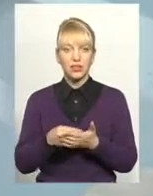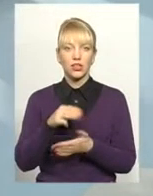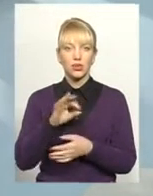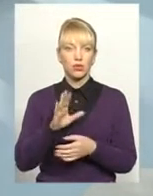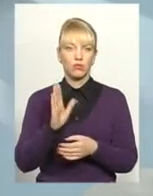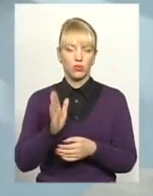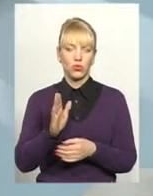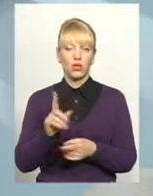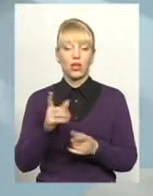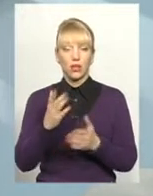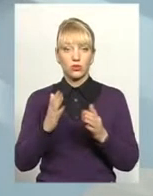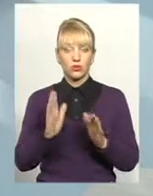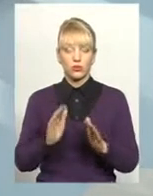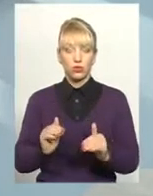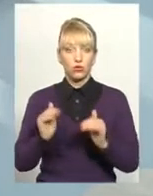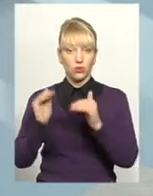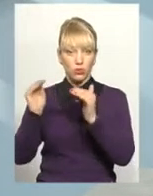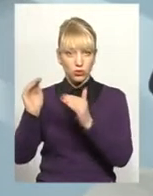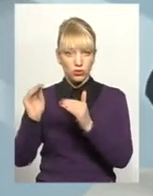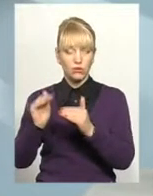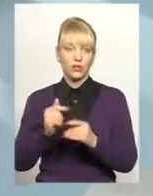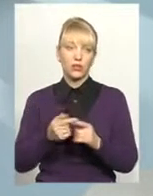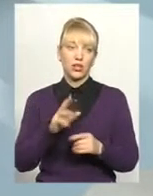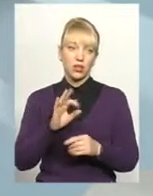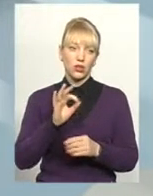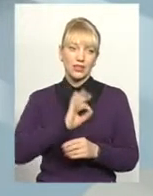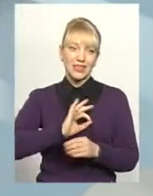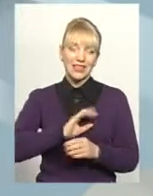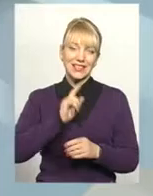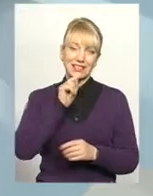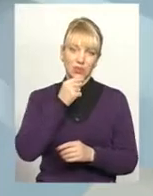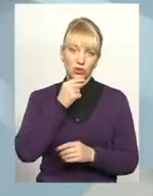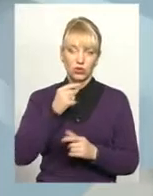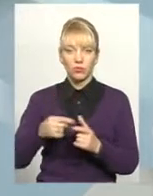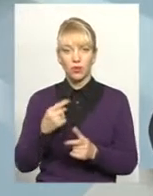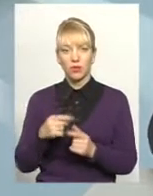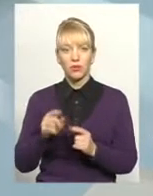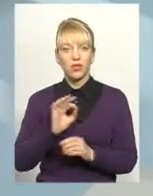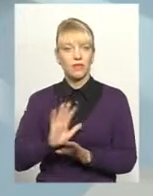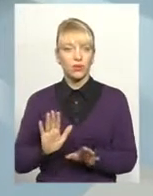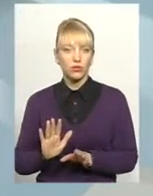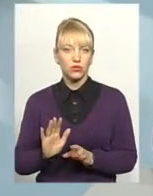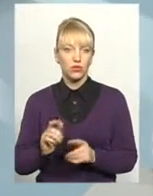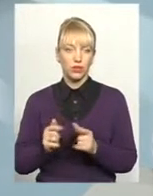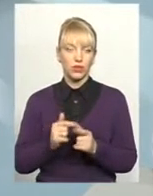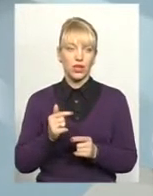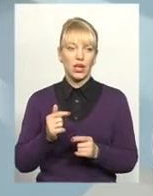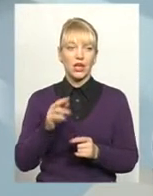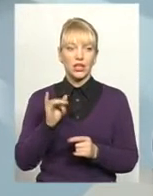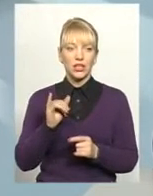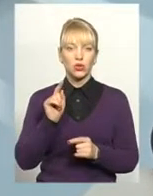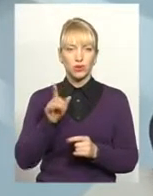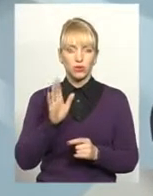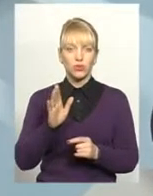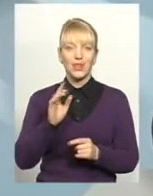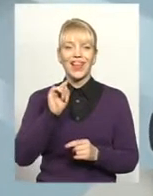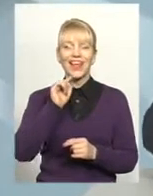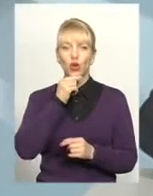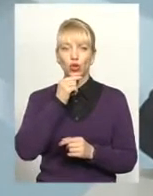що дорожче, значить, то старатися не використовувати або старатися економити. Тому що тоді легко порахувати економічний ефект.